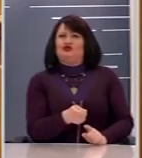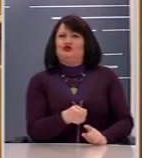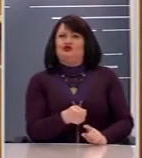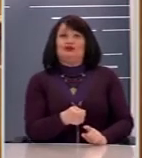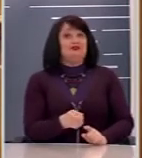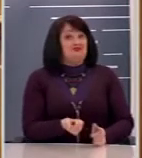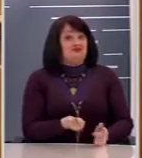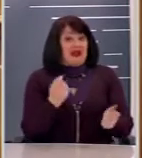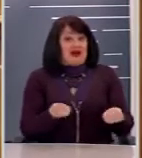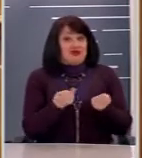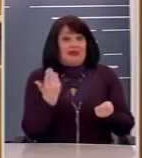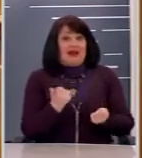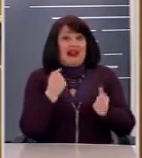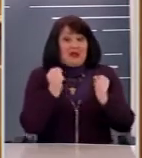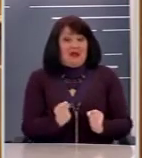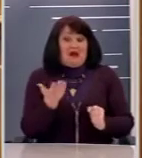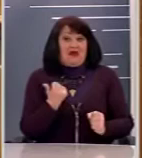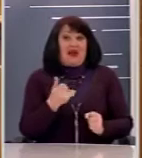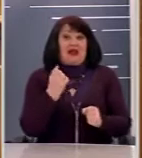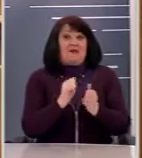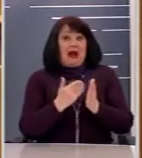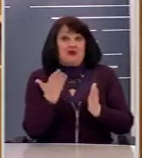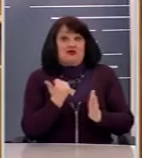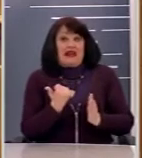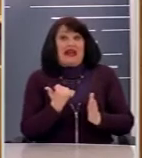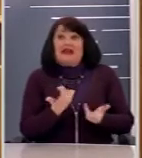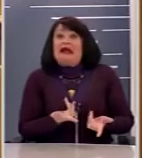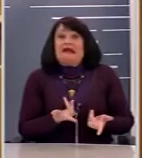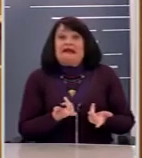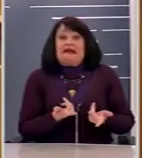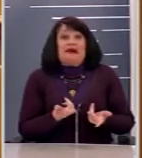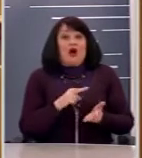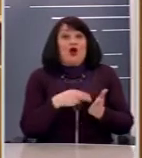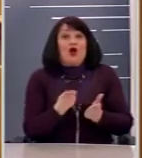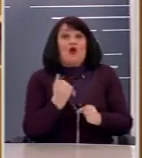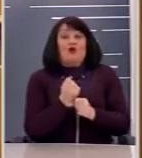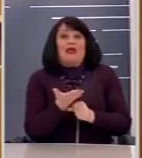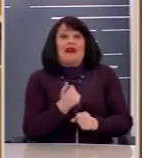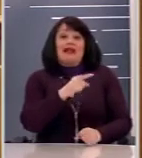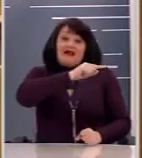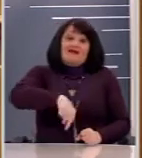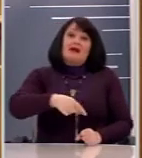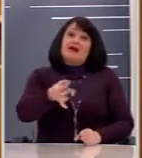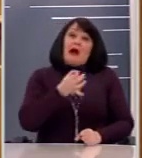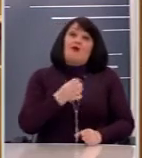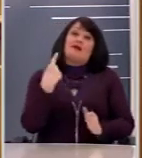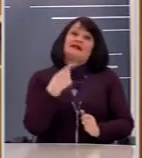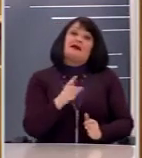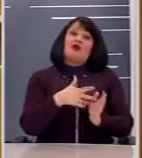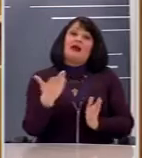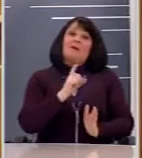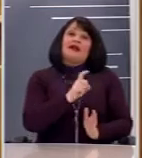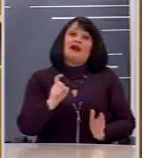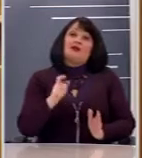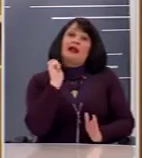είχε, εργαζόμενος δεν είχε, έδρα δεν είχε, απασχολούμενος δεν είχε, κύκλο εργασιών δεν είχε. Εδώ να έρθετε να μας πείτε λοιπόν πού βρέθηκαν τα 115 εκατομμύρια και